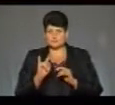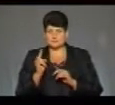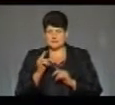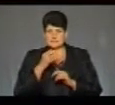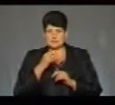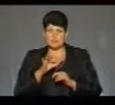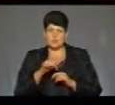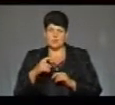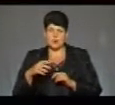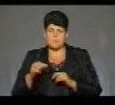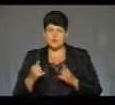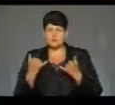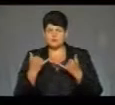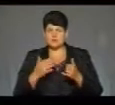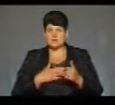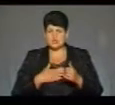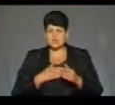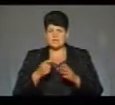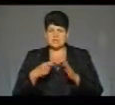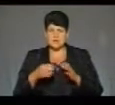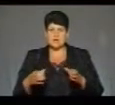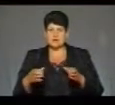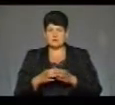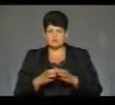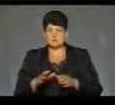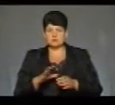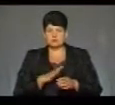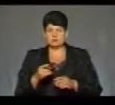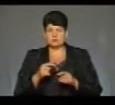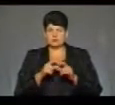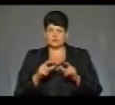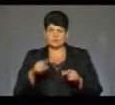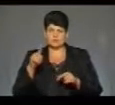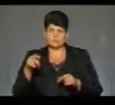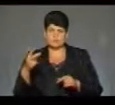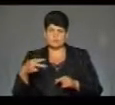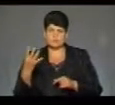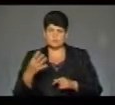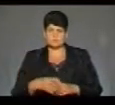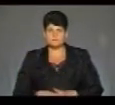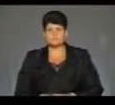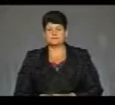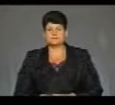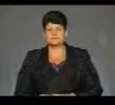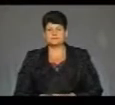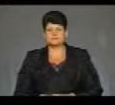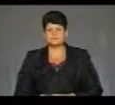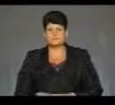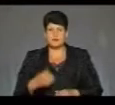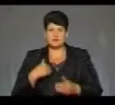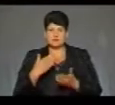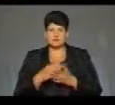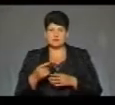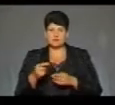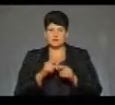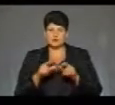Ольга Хома. Сьогодні наша знімальна група побувала в Тернопільській школі номер 24. Ми знаходимося у